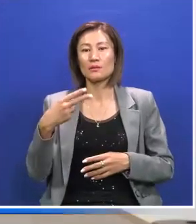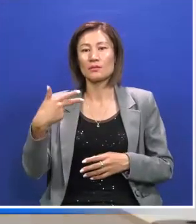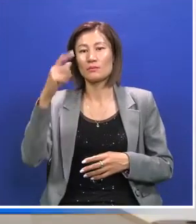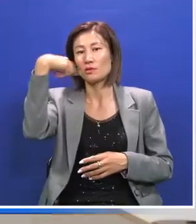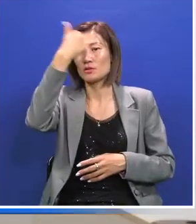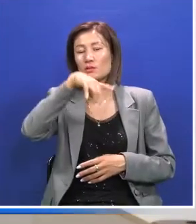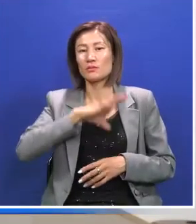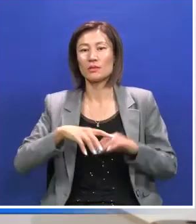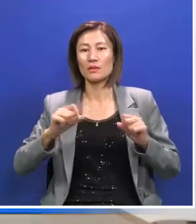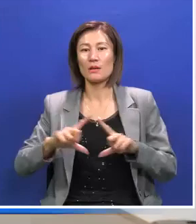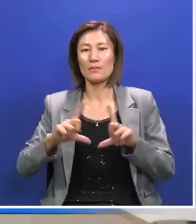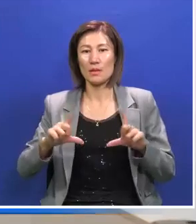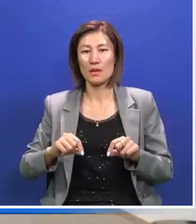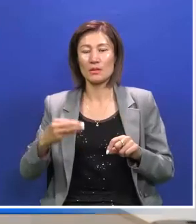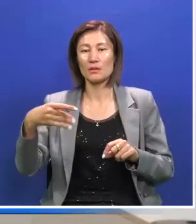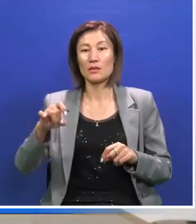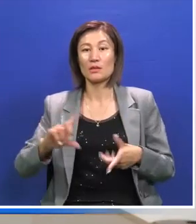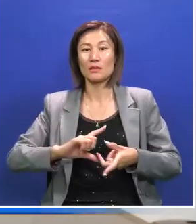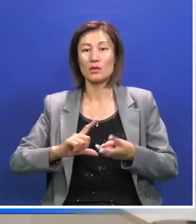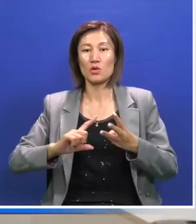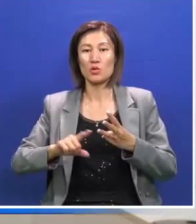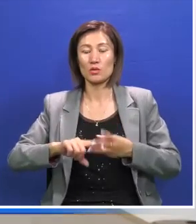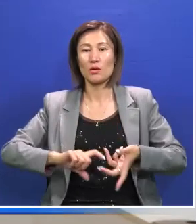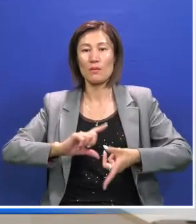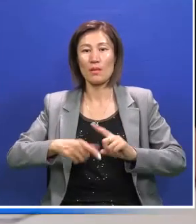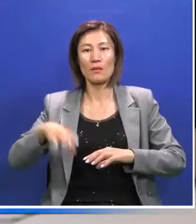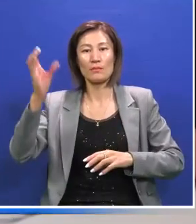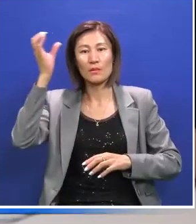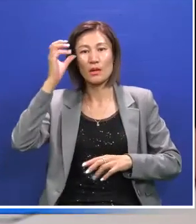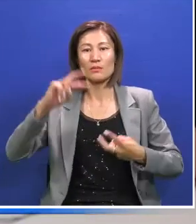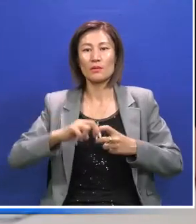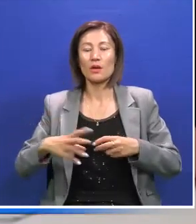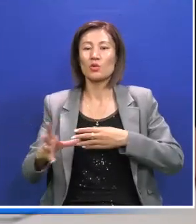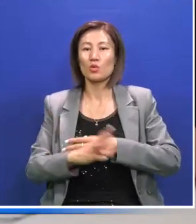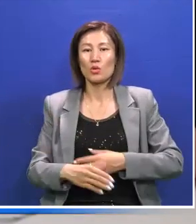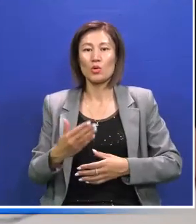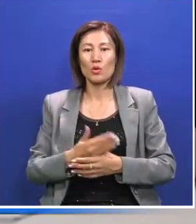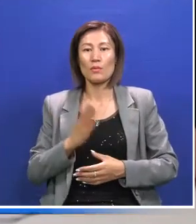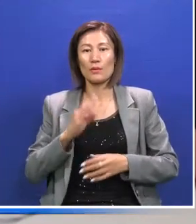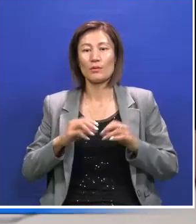жылы жекеменшік мектептер есебінен 3 ауысымда оқытатын білім ұяларының мәселесі толық